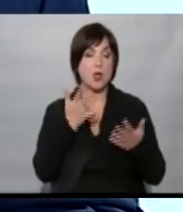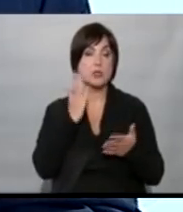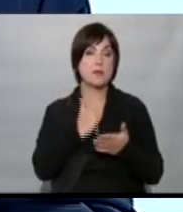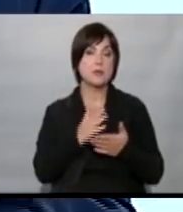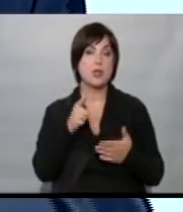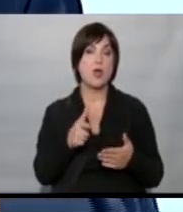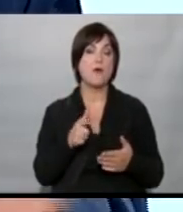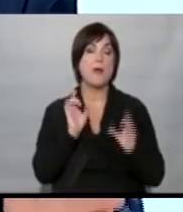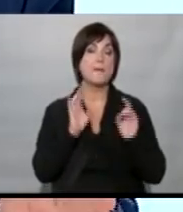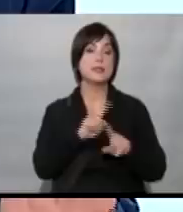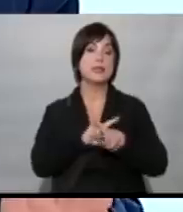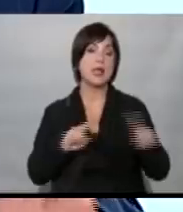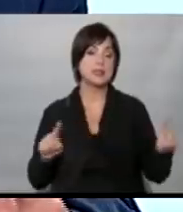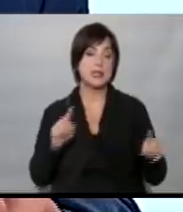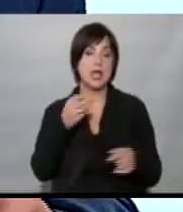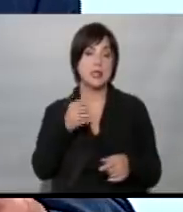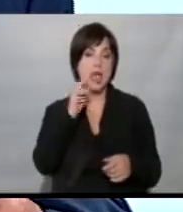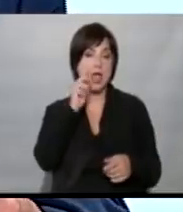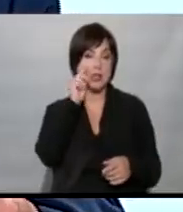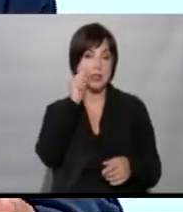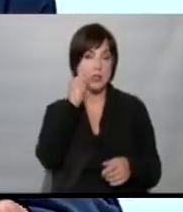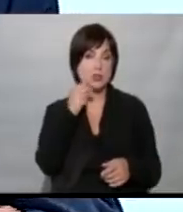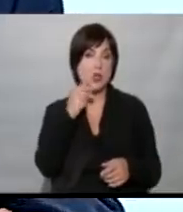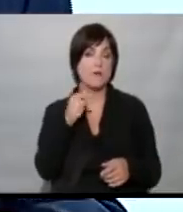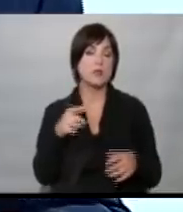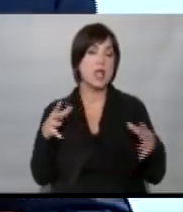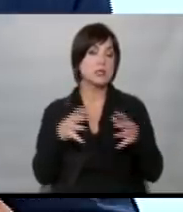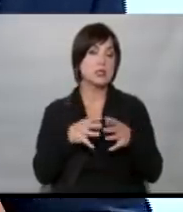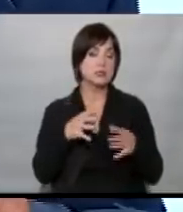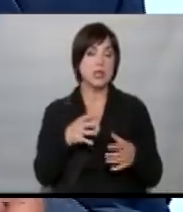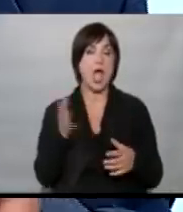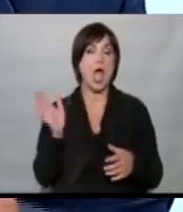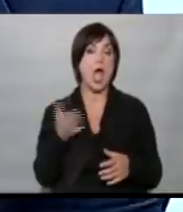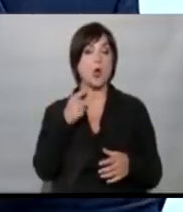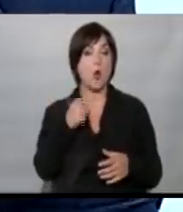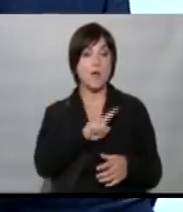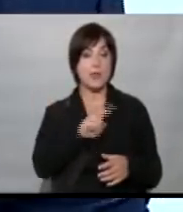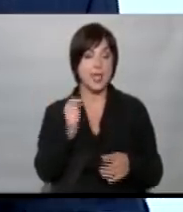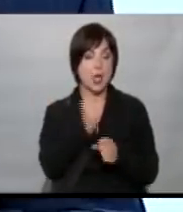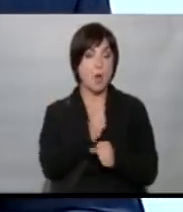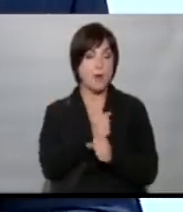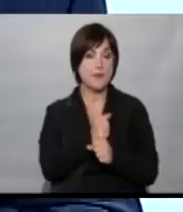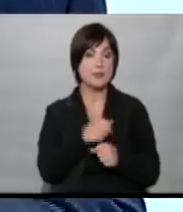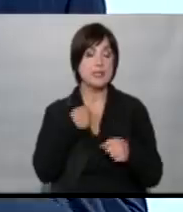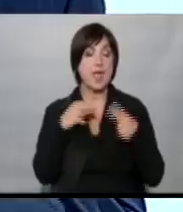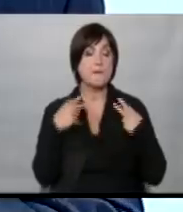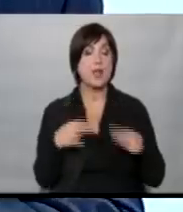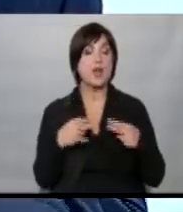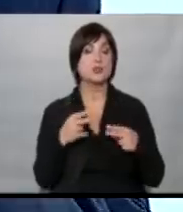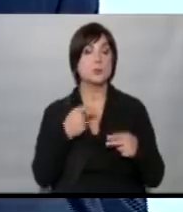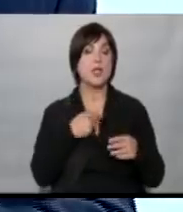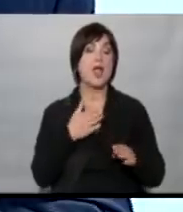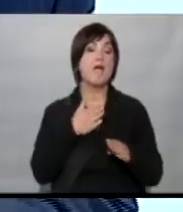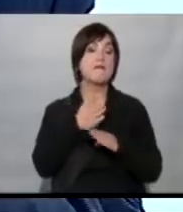таа структура, без оглед на етичките партиите на етничките заедници и така натаму. Ако тоа не го правиме, се плашам дека влекуваме